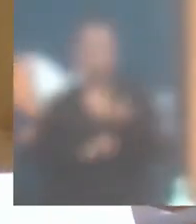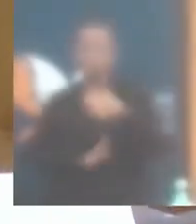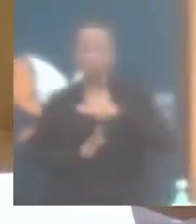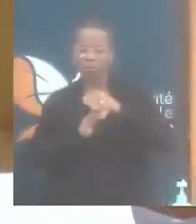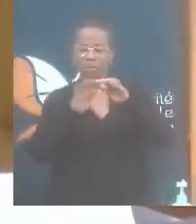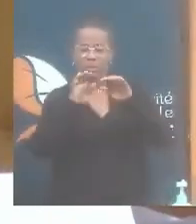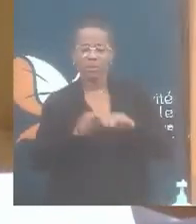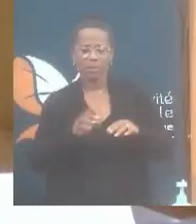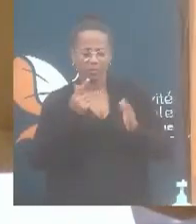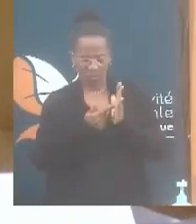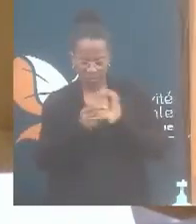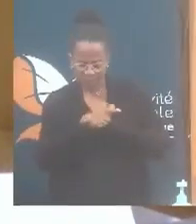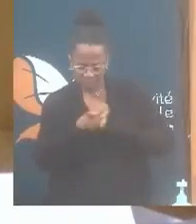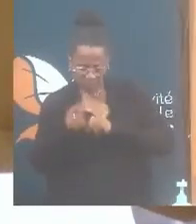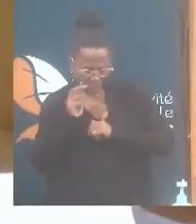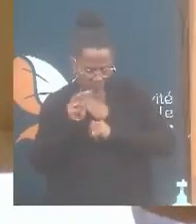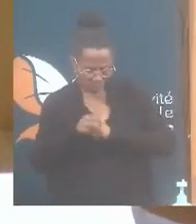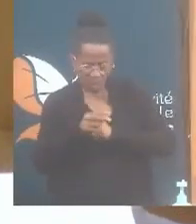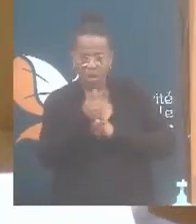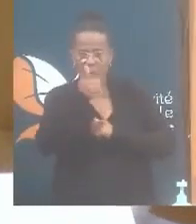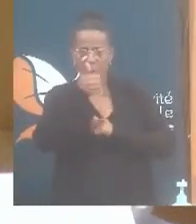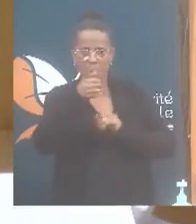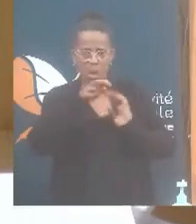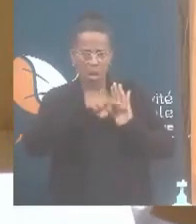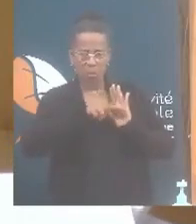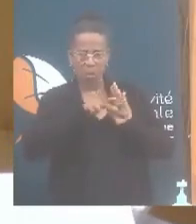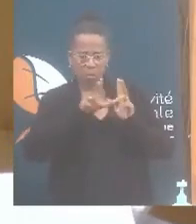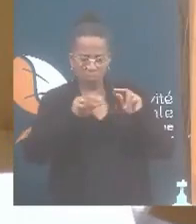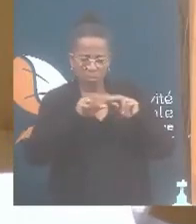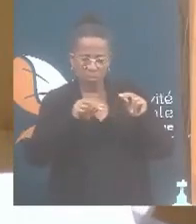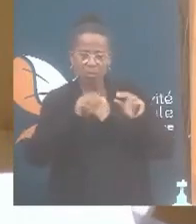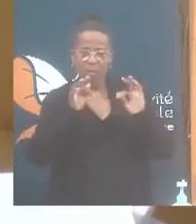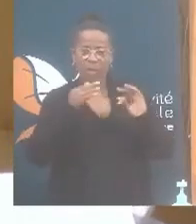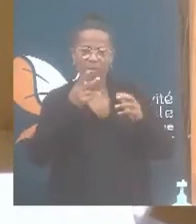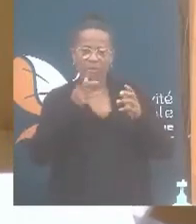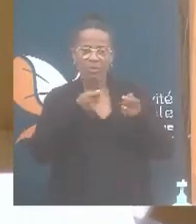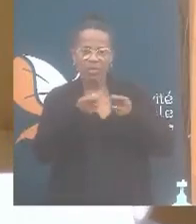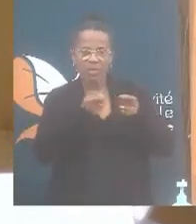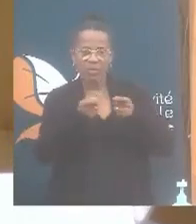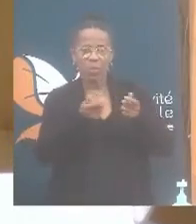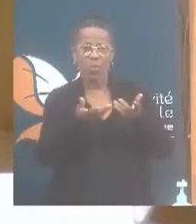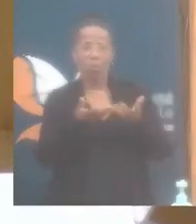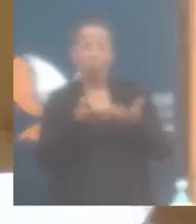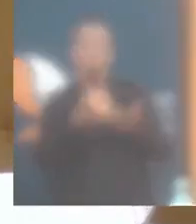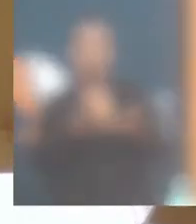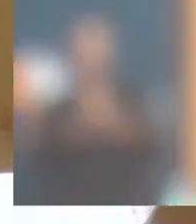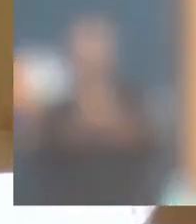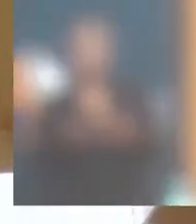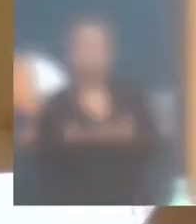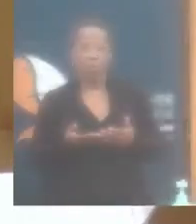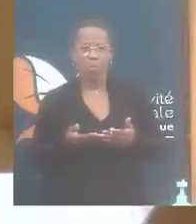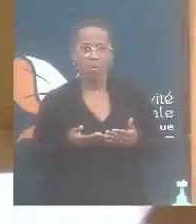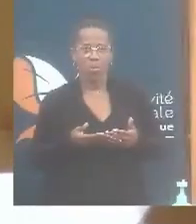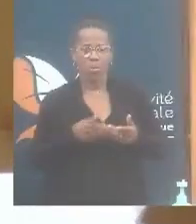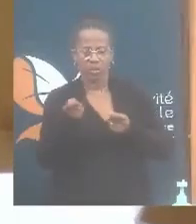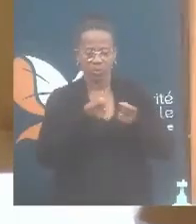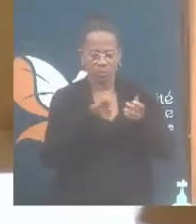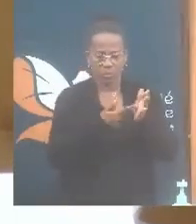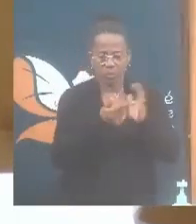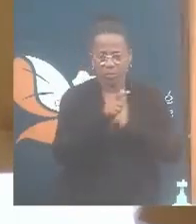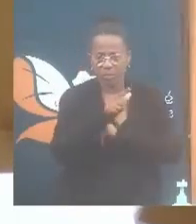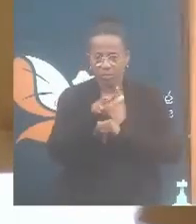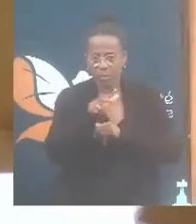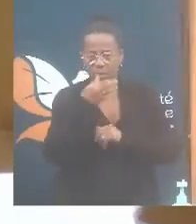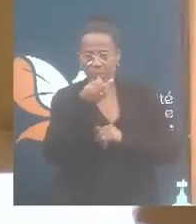2023, je ne vois qu'un seul argument, la gestion 2023. Eh bien, pour la gestion 2023, le